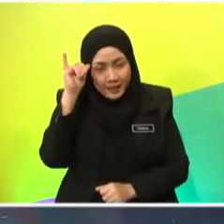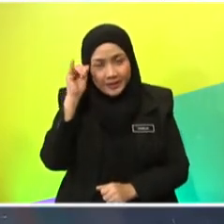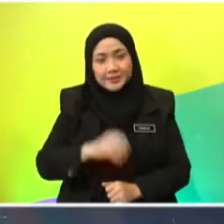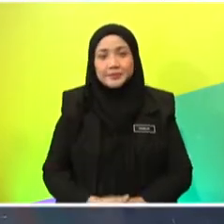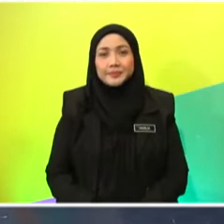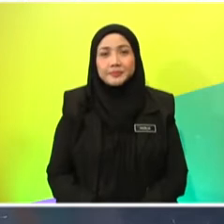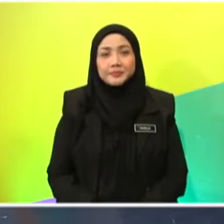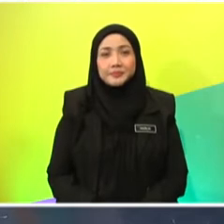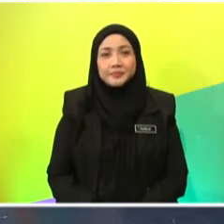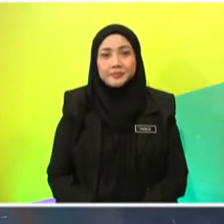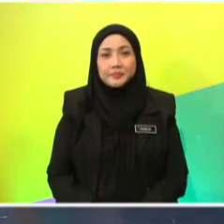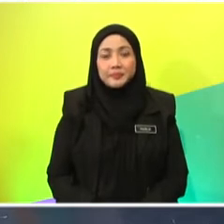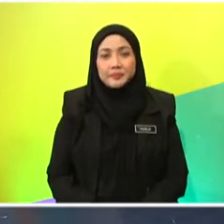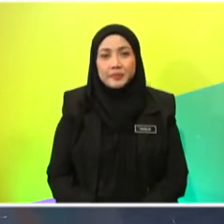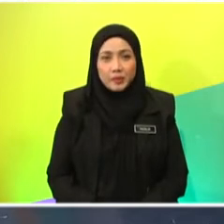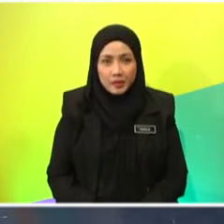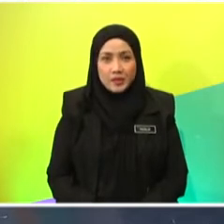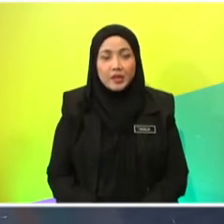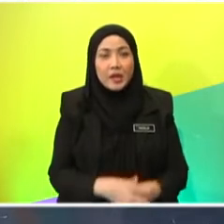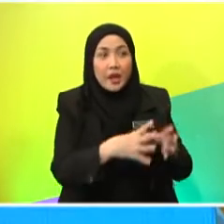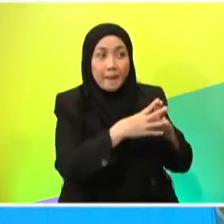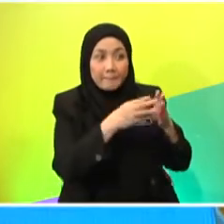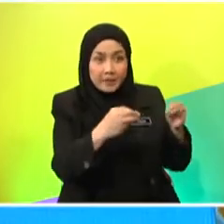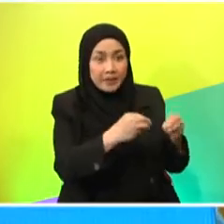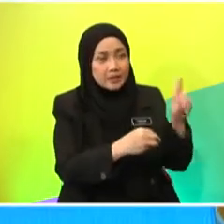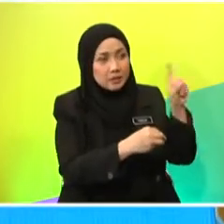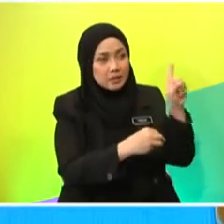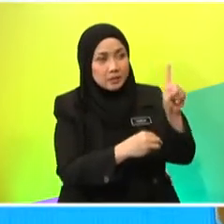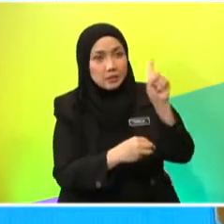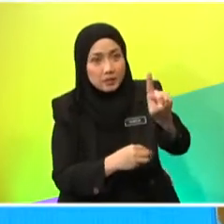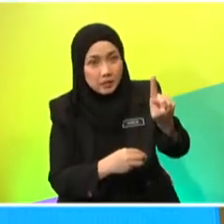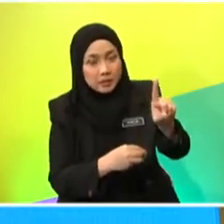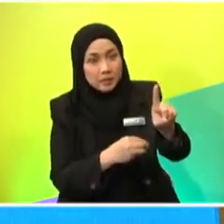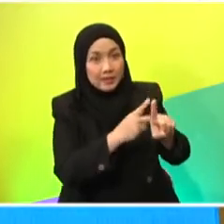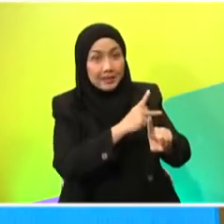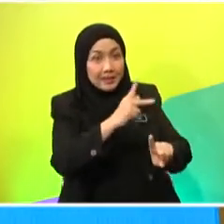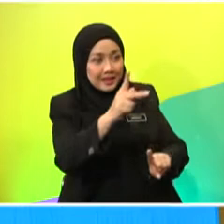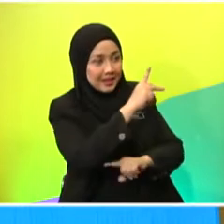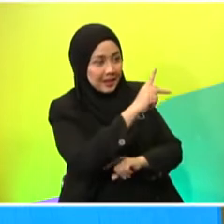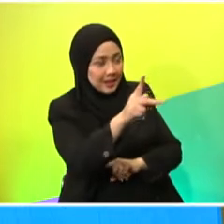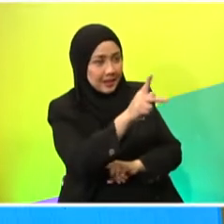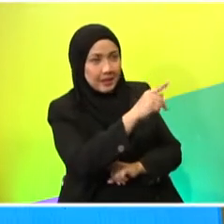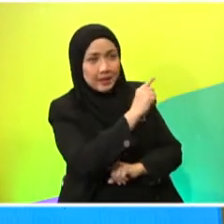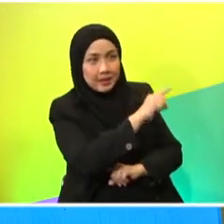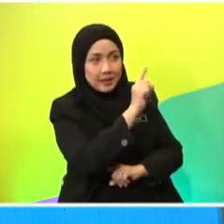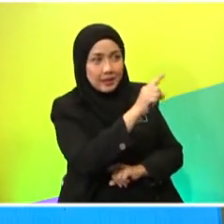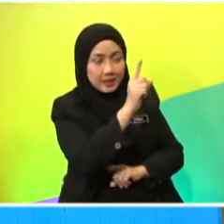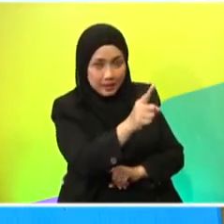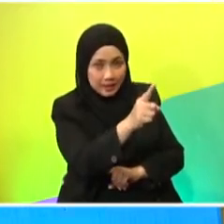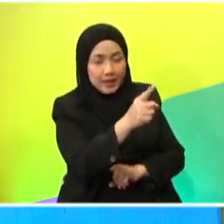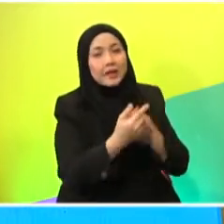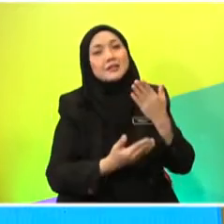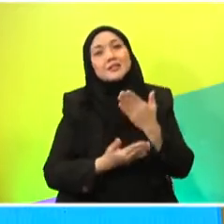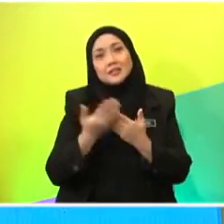habiskan yang ada yang melata Senyumlah baris-baris semen seharusnya Oke Supaya Kenapa Kena perlu sebaris